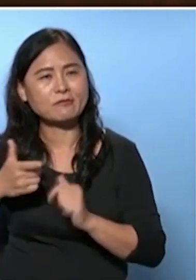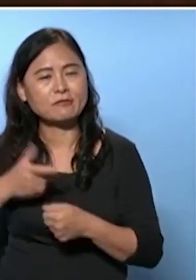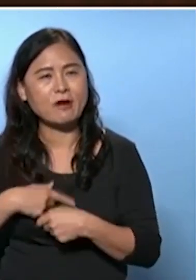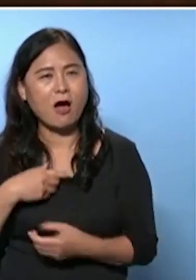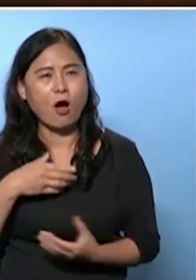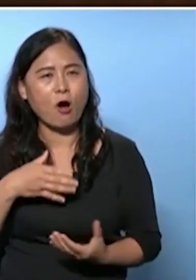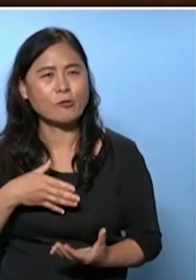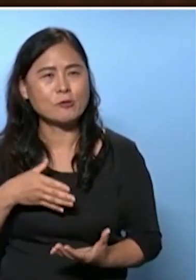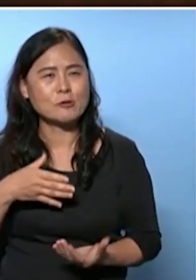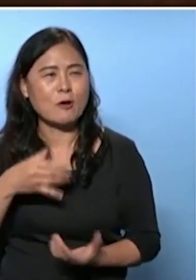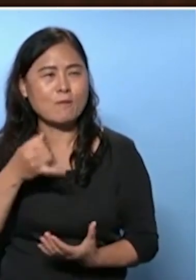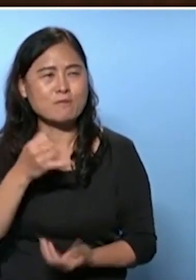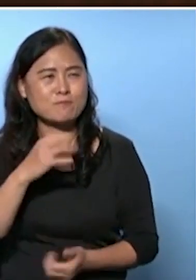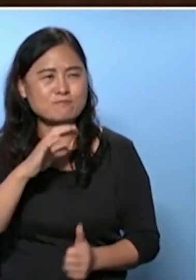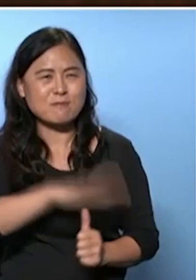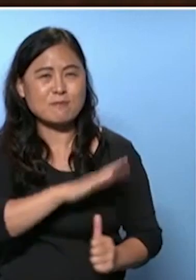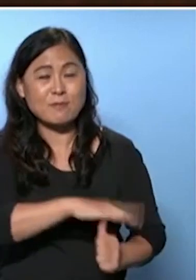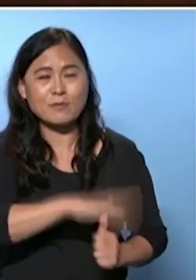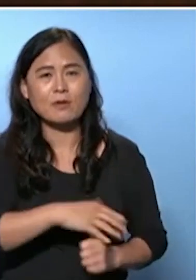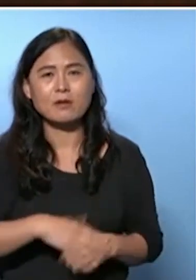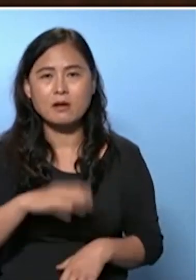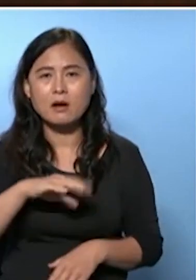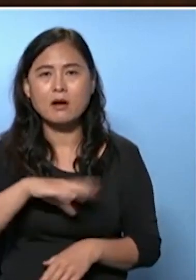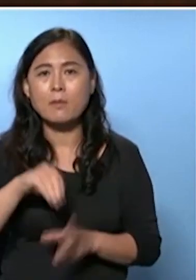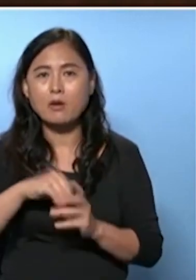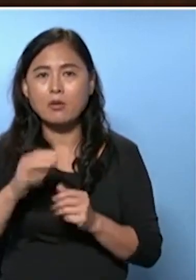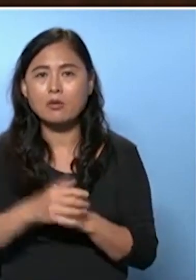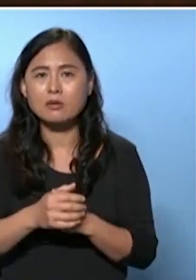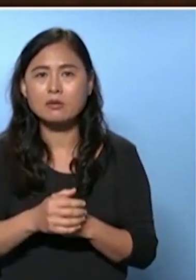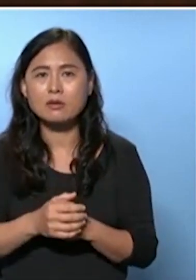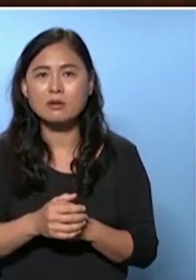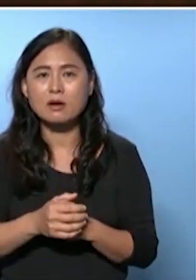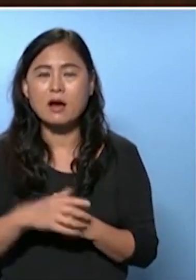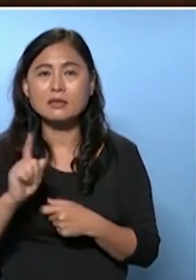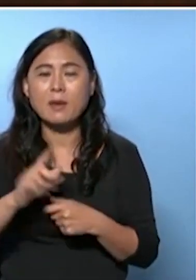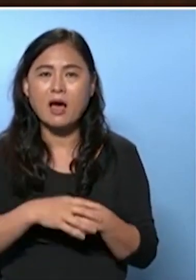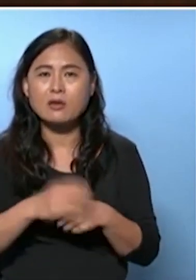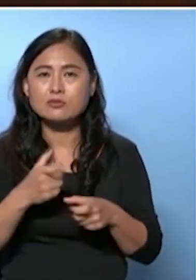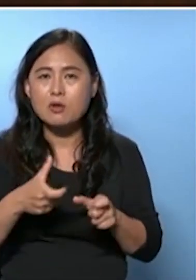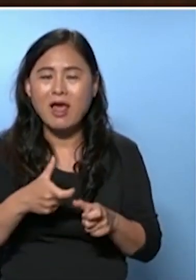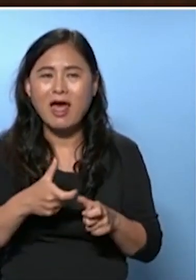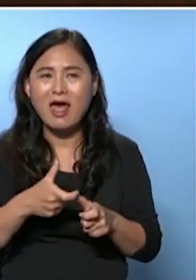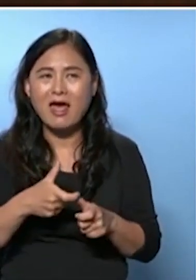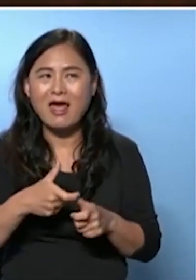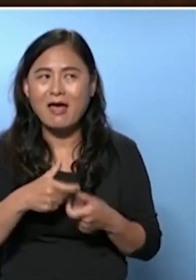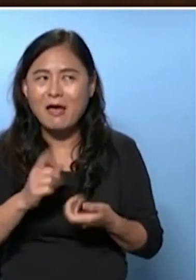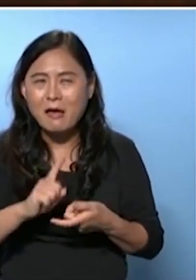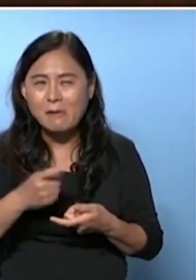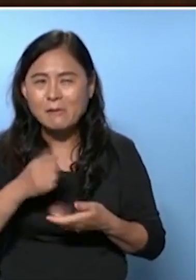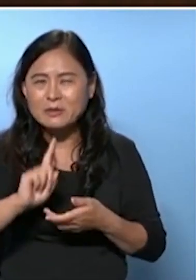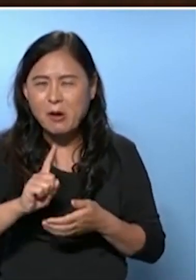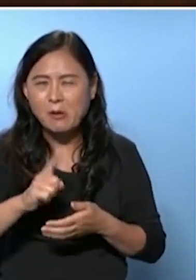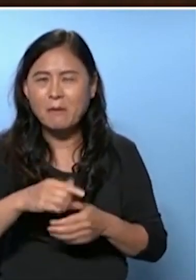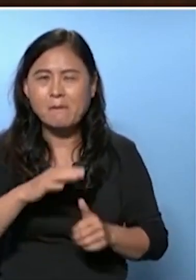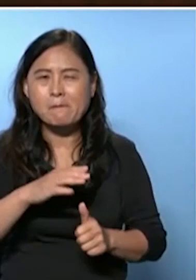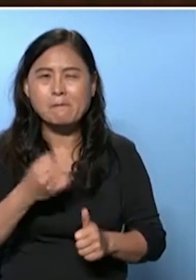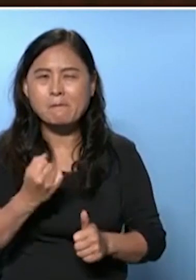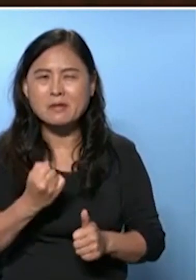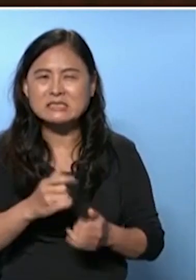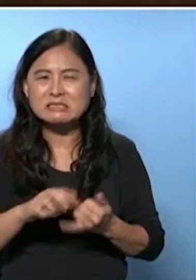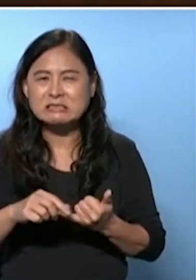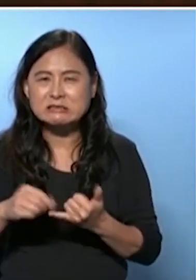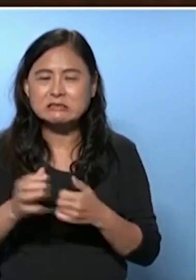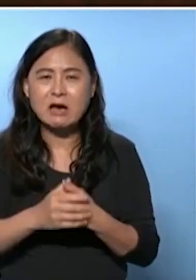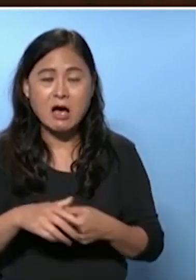諗唔同嘅方法嚟到刁難你，包括咧唔俾你人撳你，唔俾你出糧啦，包括扣你人工